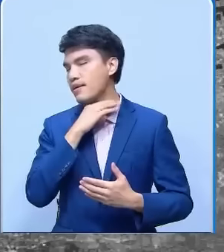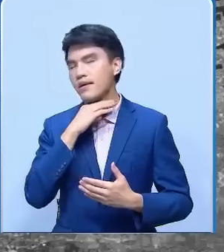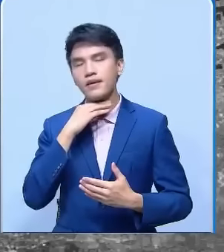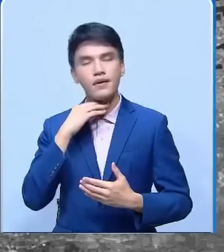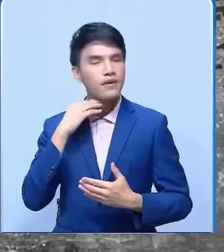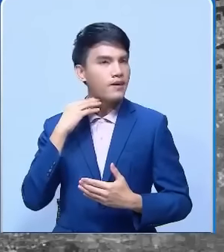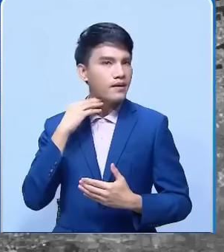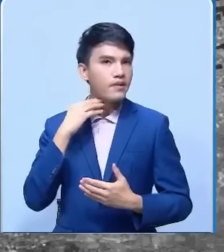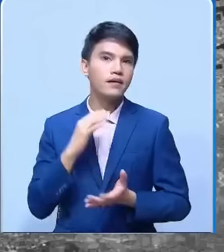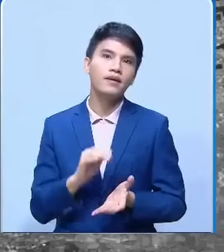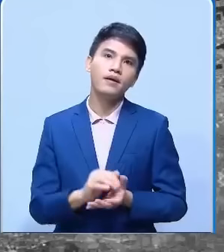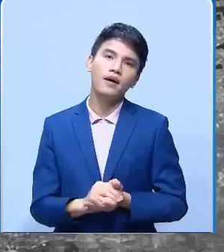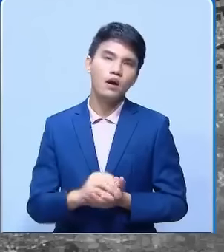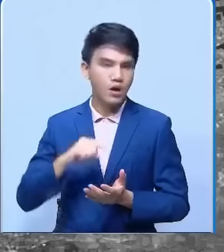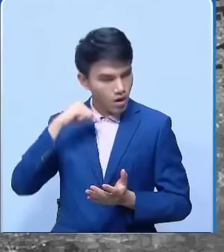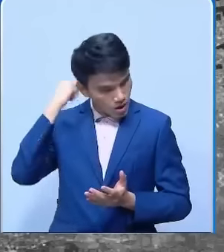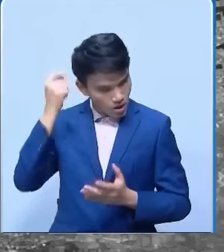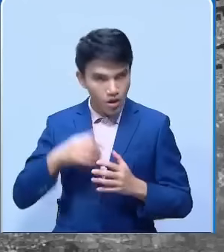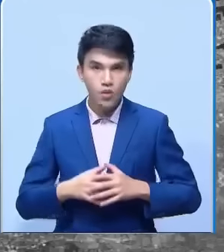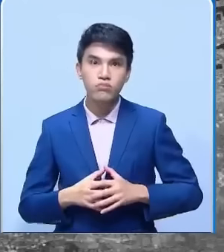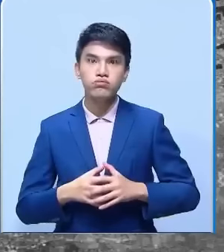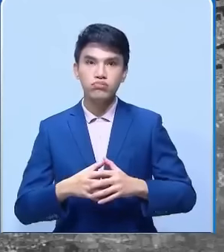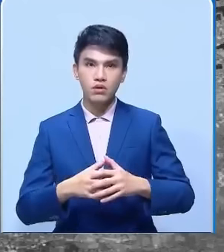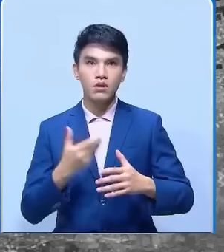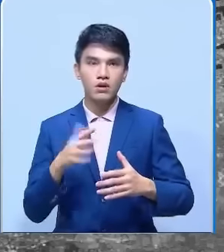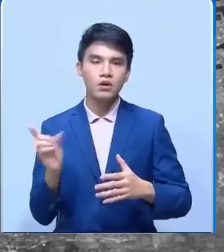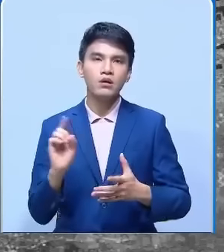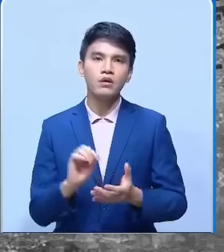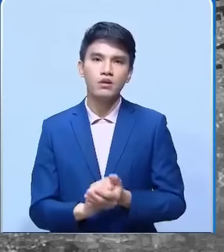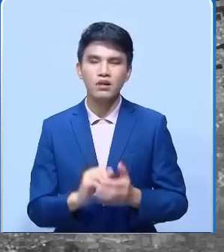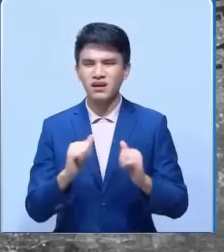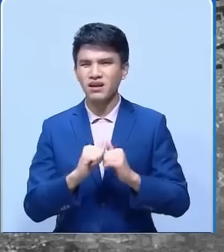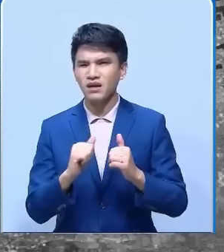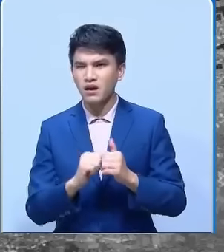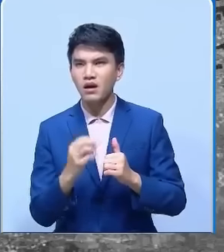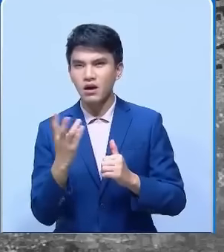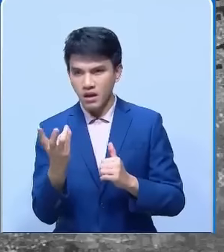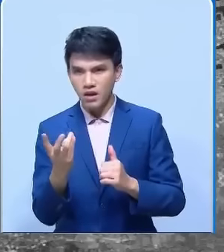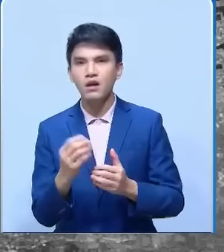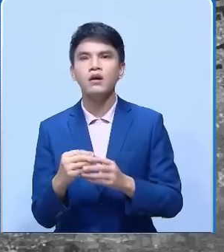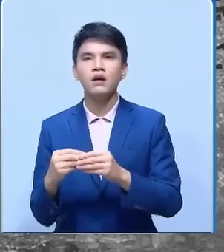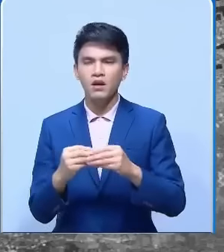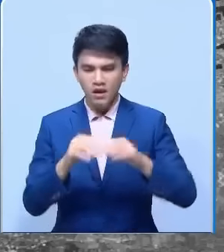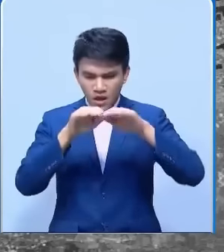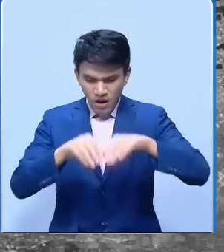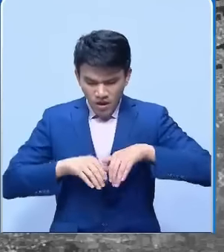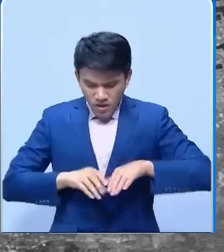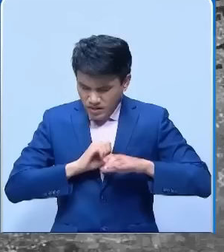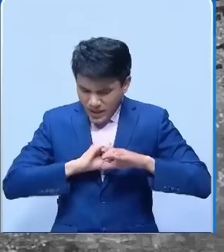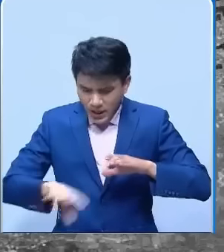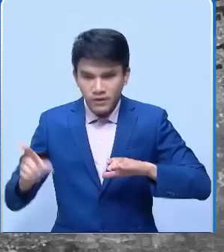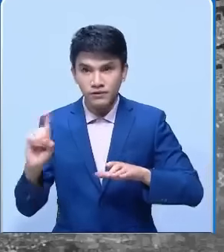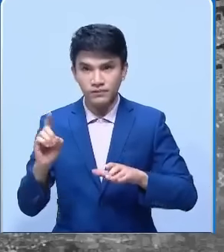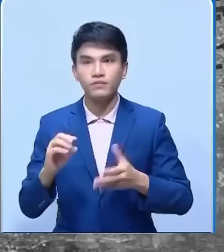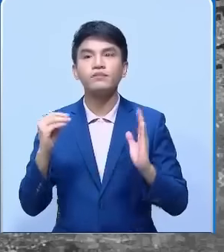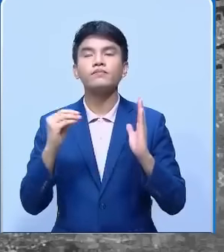ลังจากนั้นเนี่ยเด็กหญิงตั้งครรภ์และผู้ก่อเหตุบอกว่านี่เป็นเรื่องเล็กน้อยก็เลยบอกว่าเดี๋ยวจะพาเด็กเนี่ยไปทำแท้งที่คลินิกในกรุ